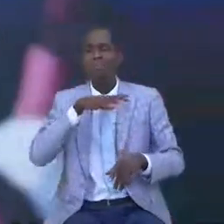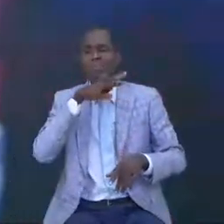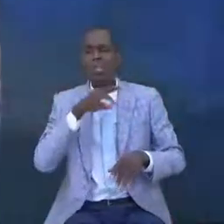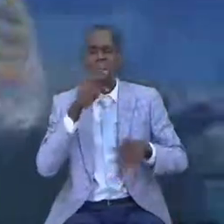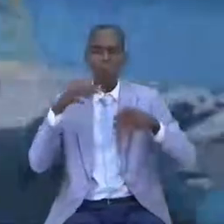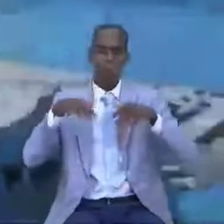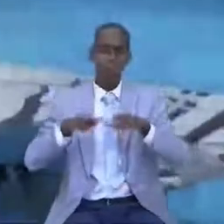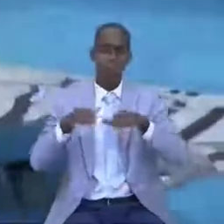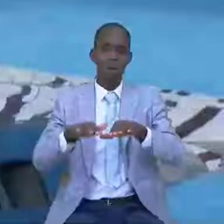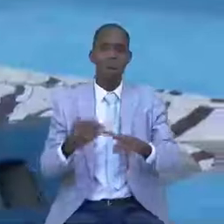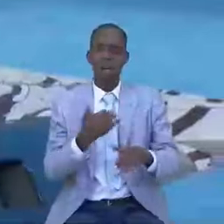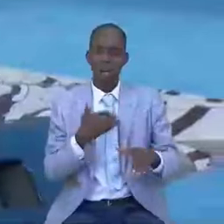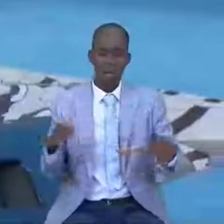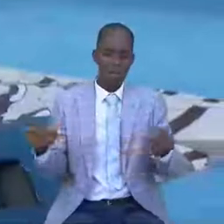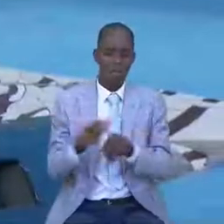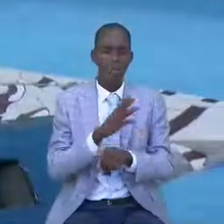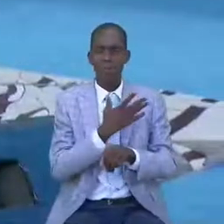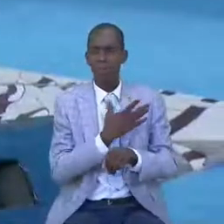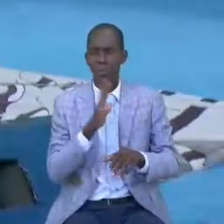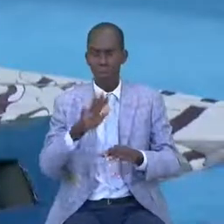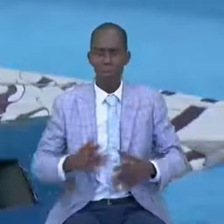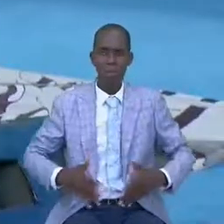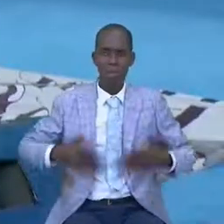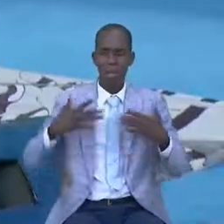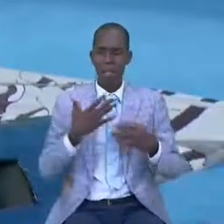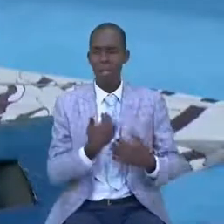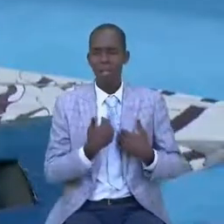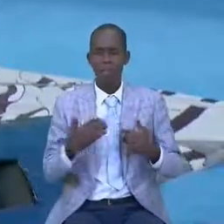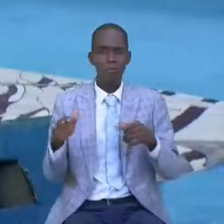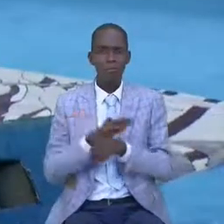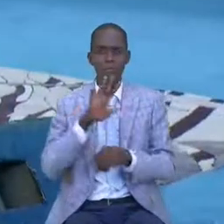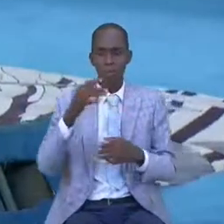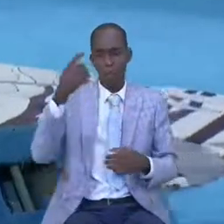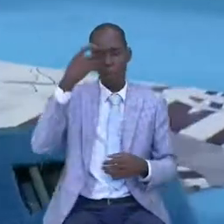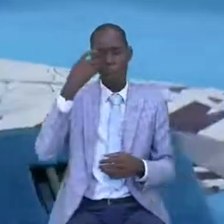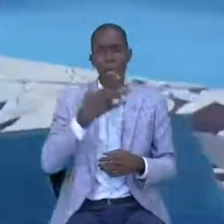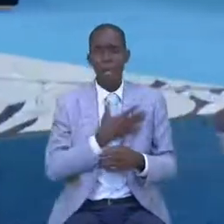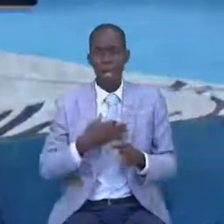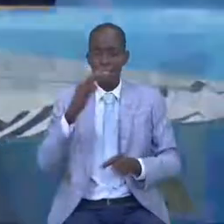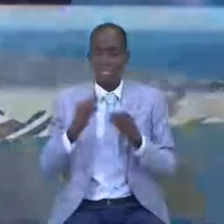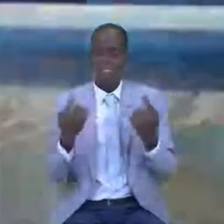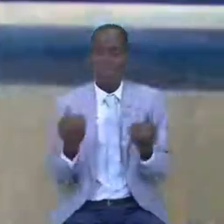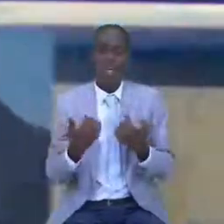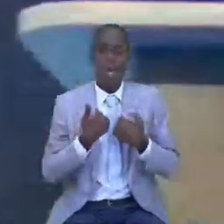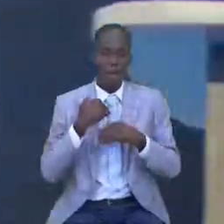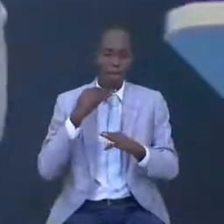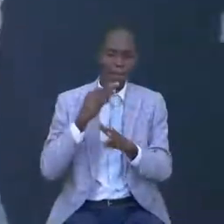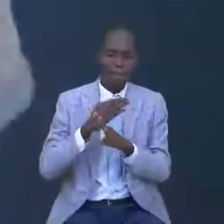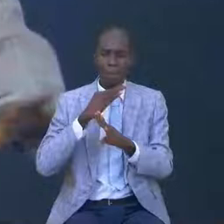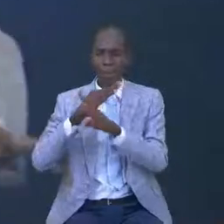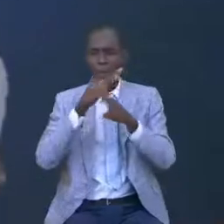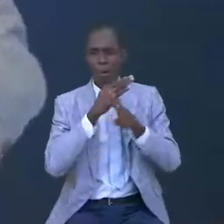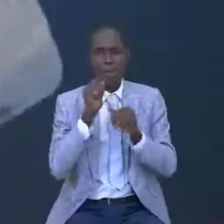péché, comme une inondation, comme un océan sale qui a érodé votre vie, votre esprit, si